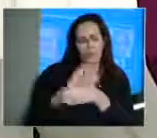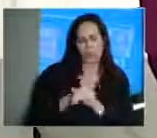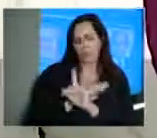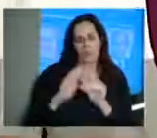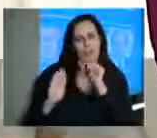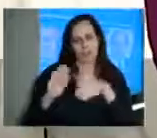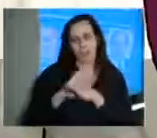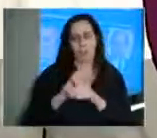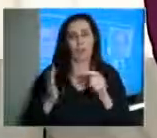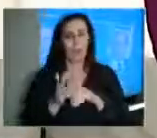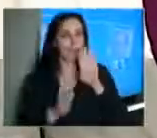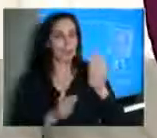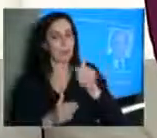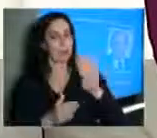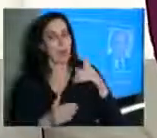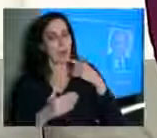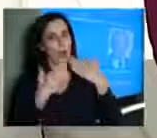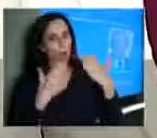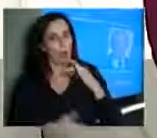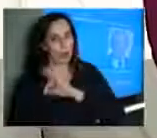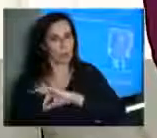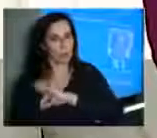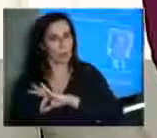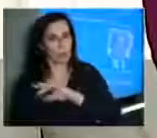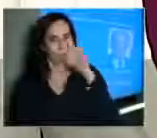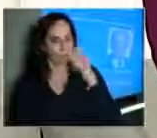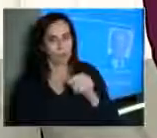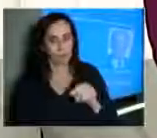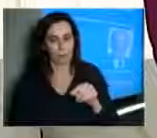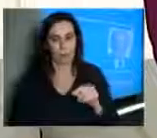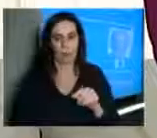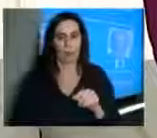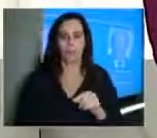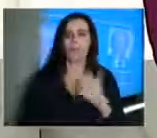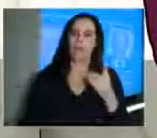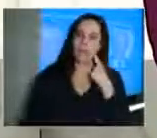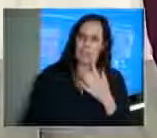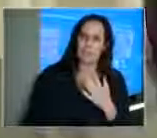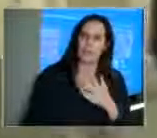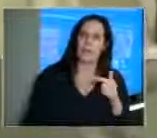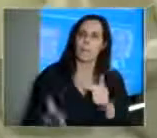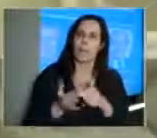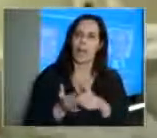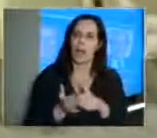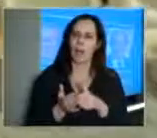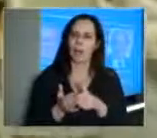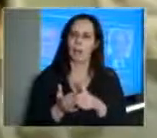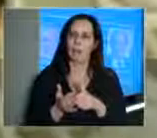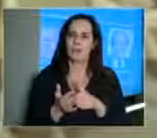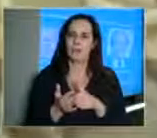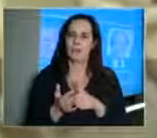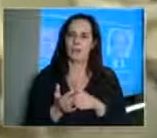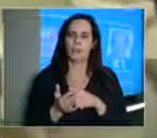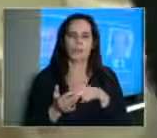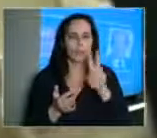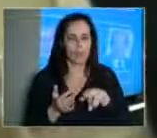לא נכנס לזה. כי ראש הממשלה הודה לנשיא פוטין. אז תראי, היות ויש